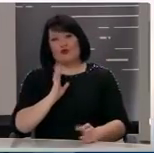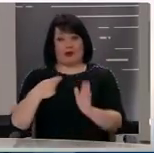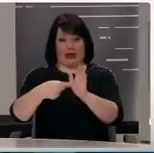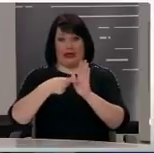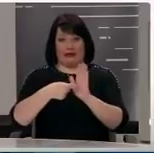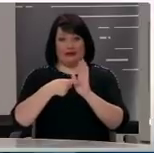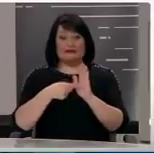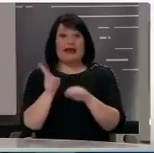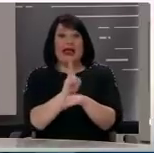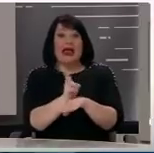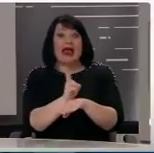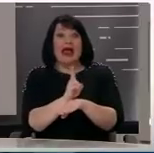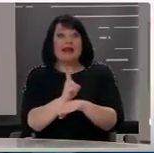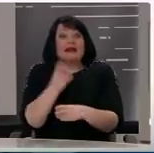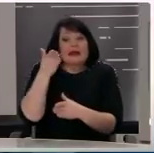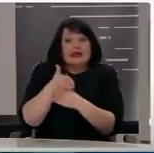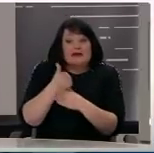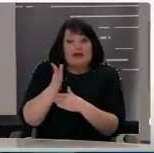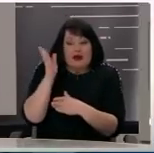διακήρυτε ότι το έγγραφο αυτό απεκρύβει.